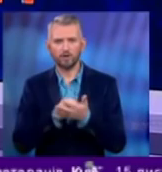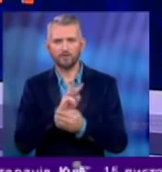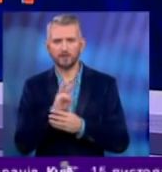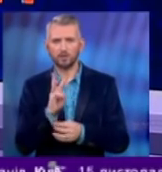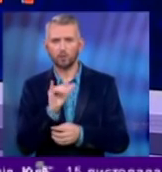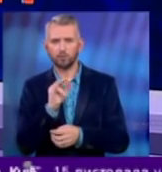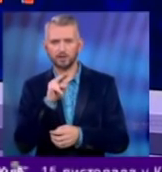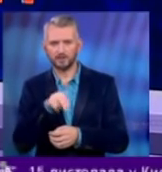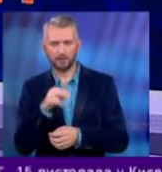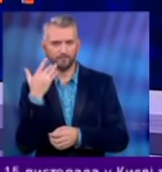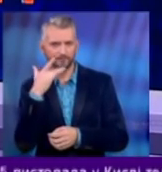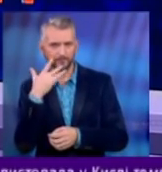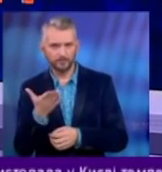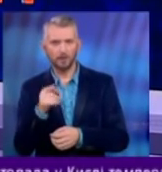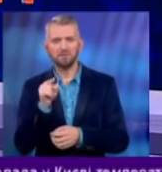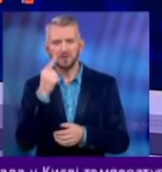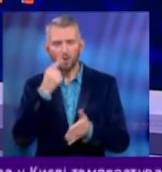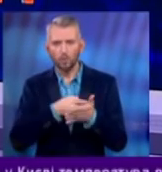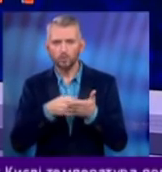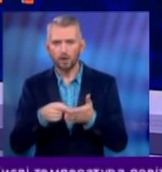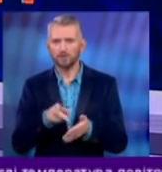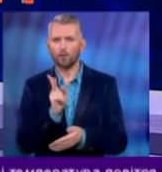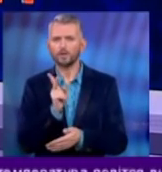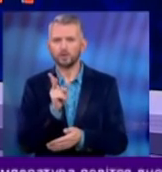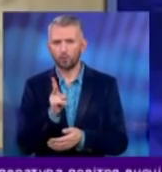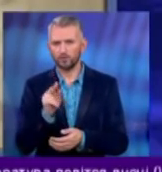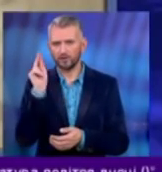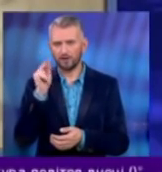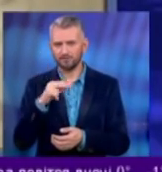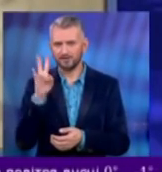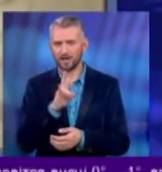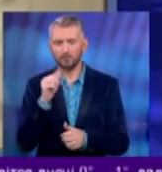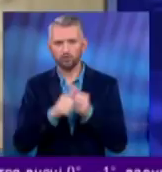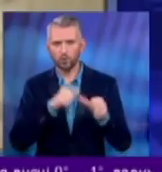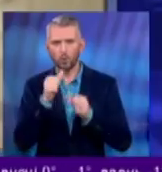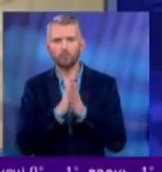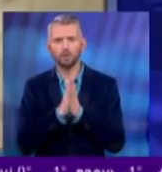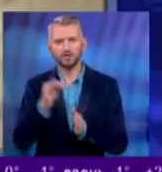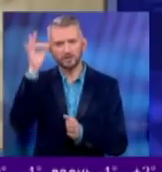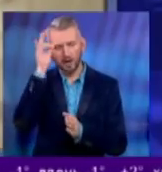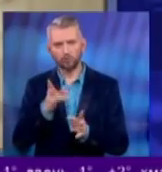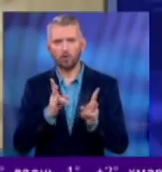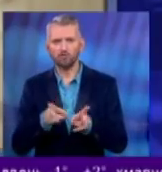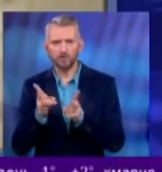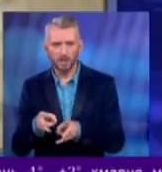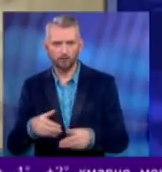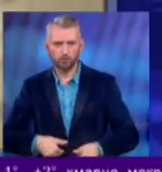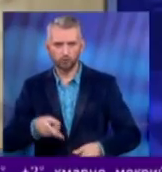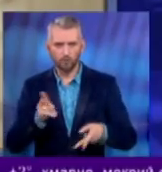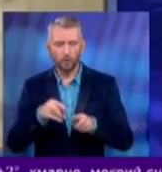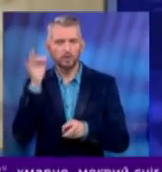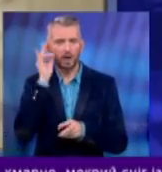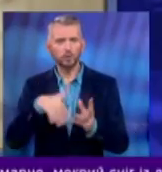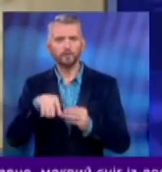США. Вселенський патріарх зауважив, Константинопольська церква щороку у молитві згадує жертв Голодомору і нагадує всім